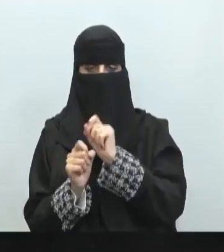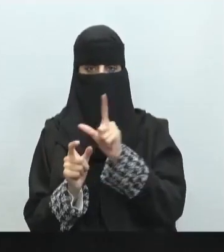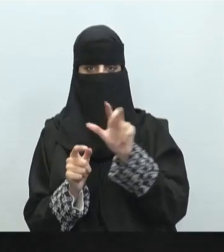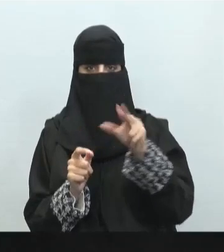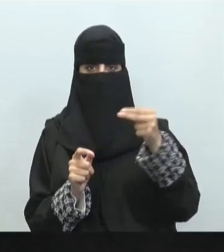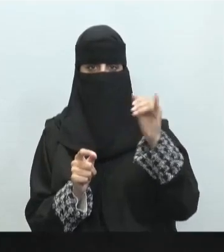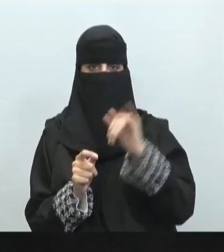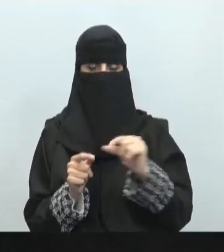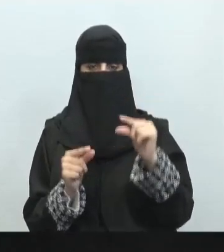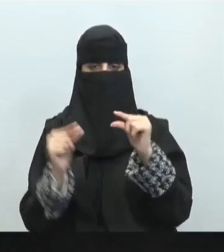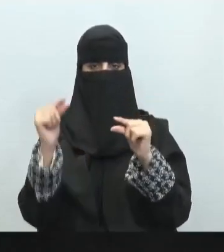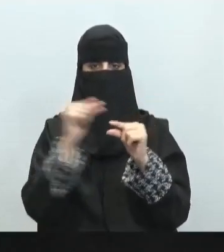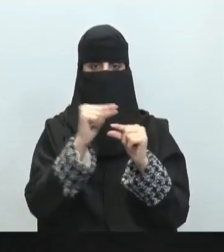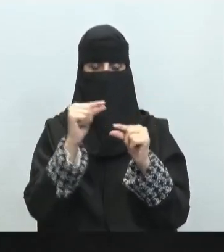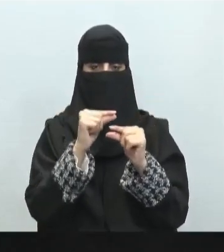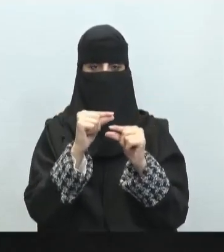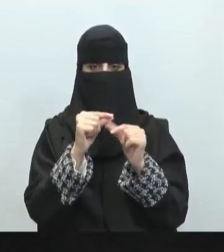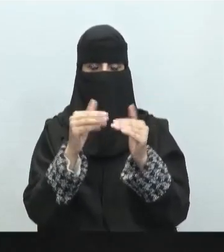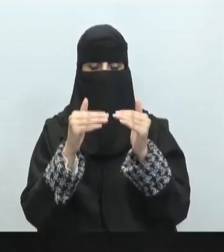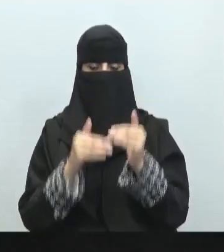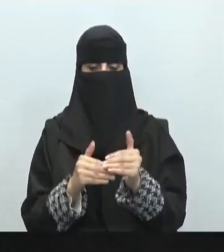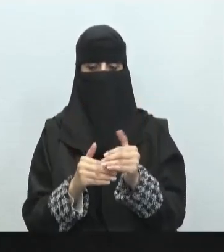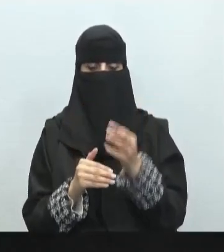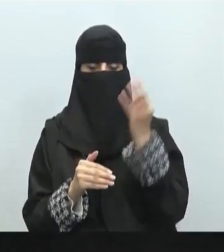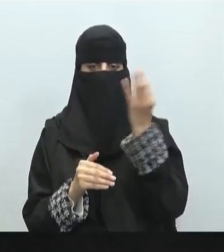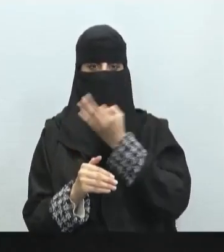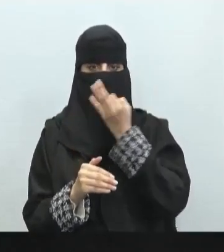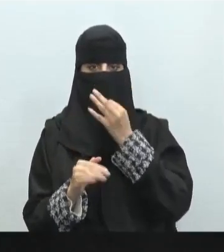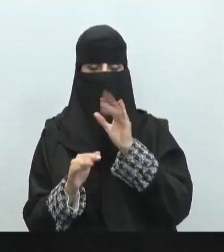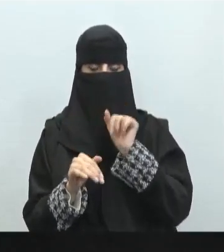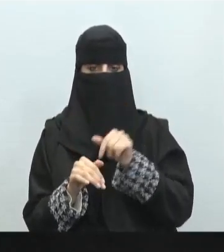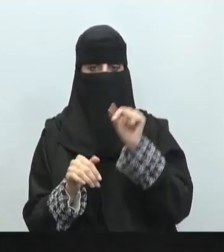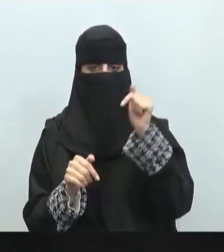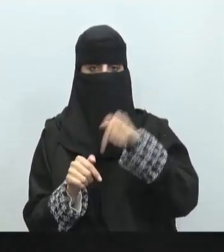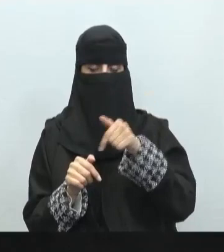الضمه وركز على النطق السليم اقبل